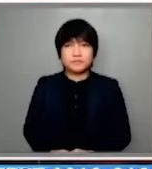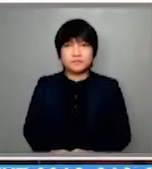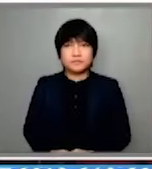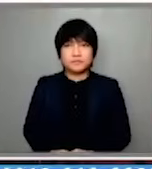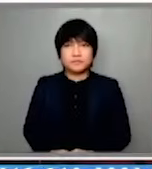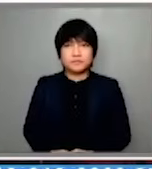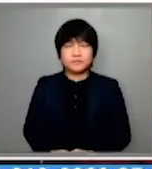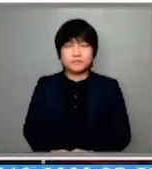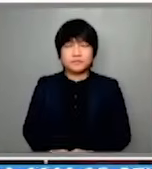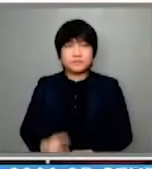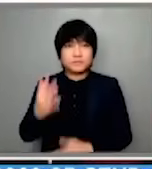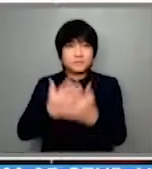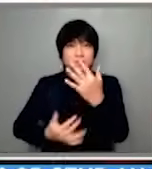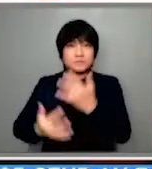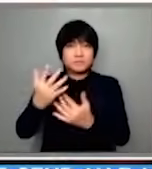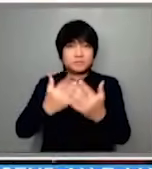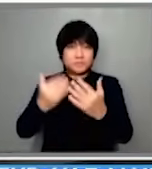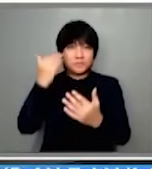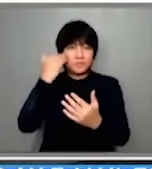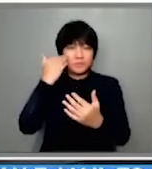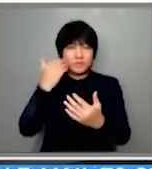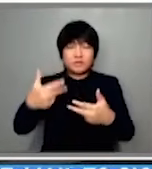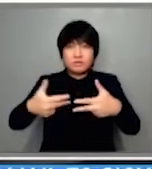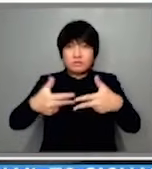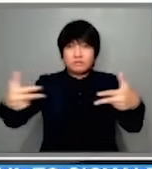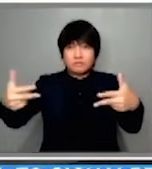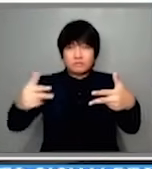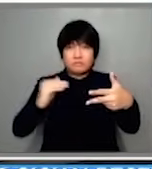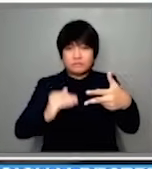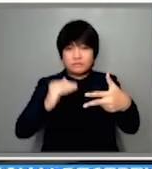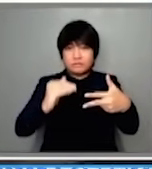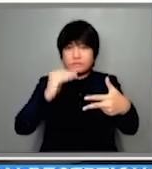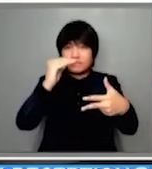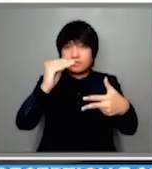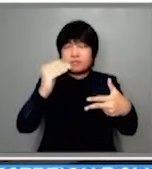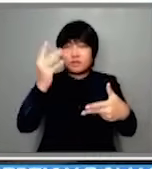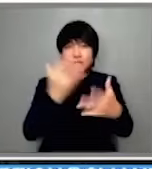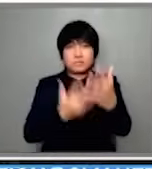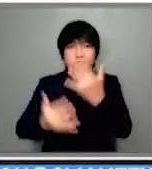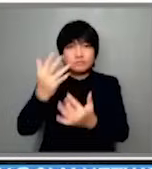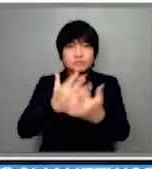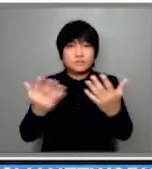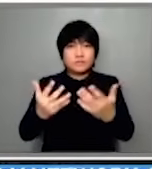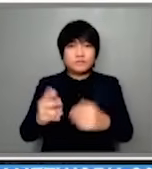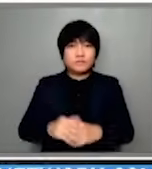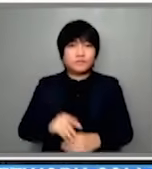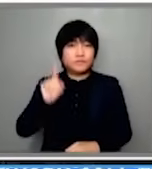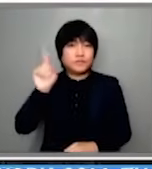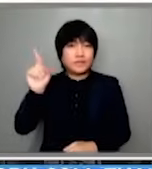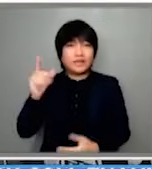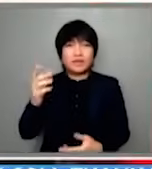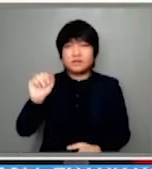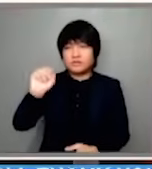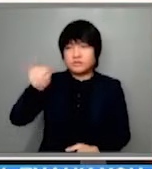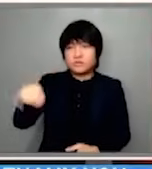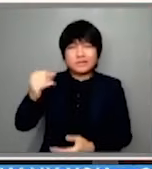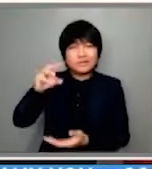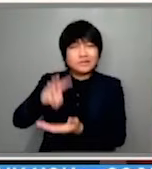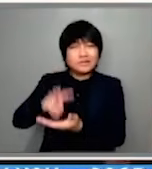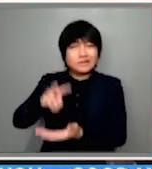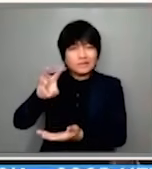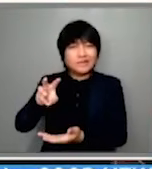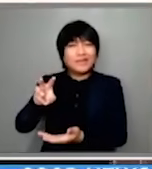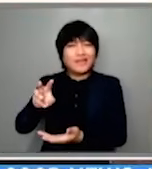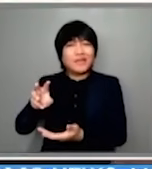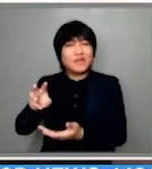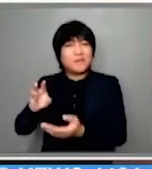Naglalagablab mula ibaba hanggang sa 3rd palapag ng residential building na ito sa Vicente Lim, Little Baguio sa San Juan pasado alas 3 na madaling araw. Agad itinaas